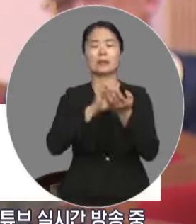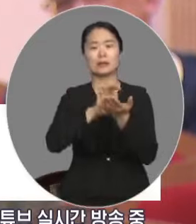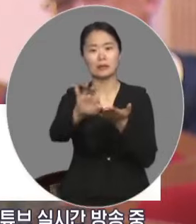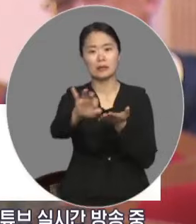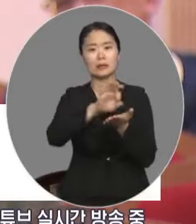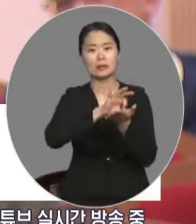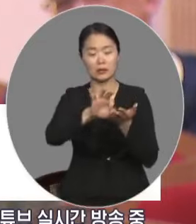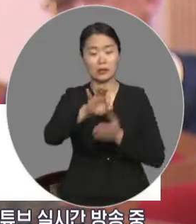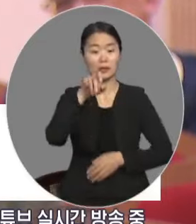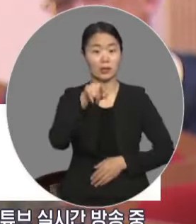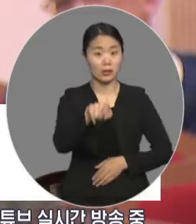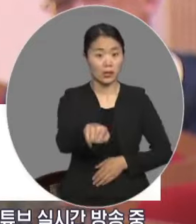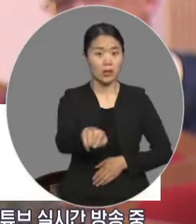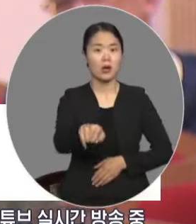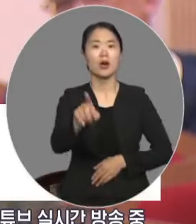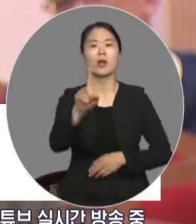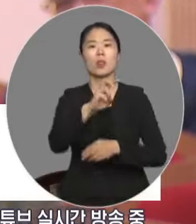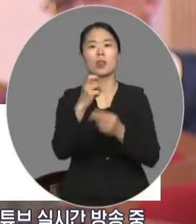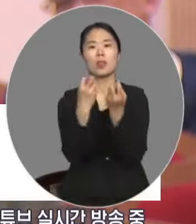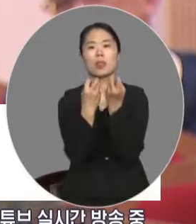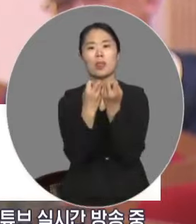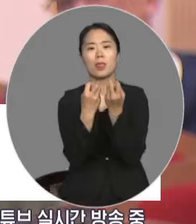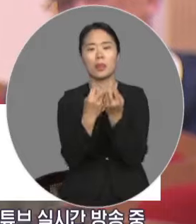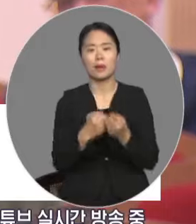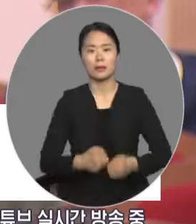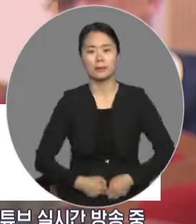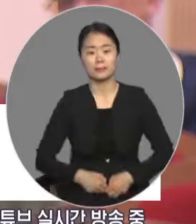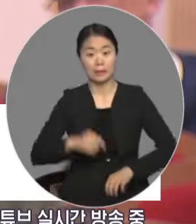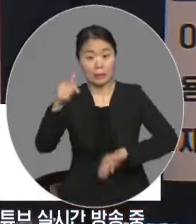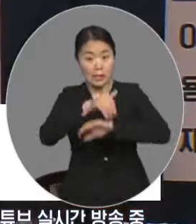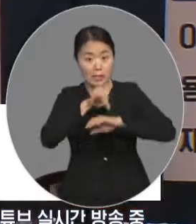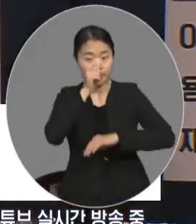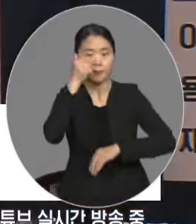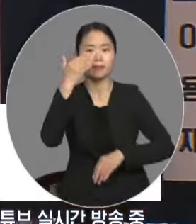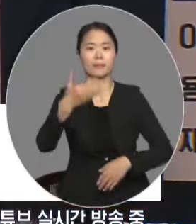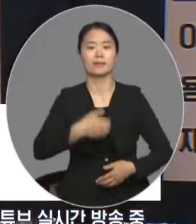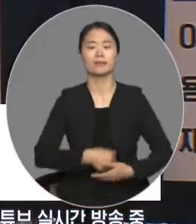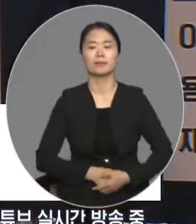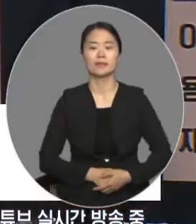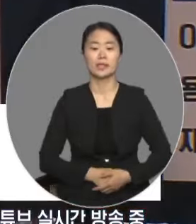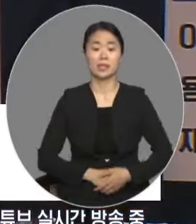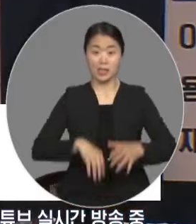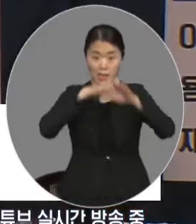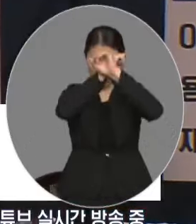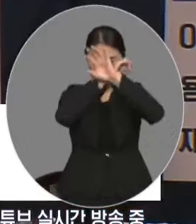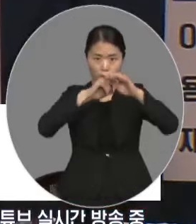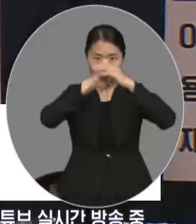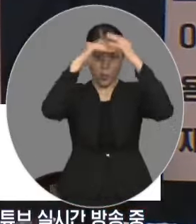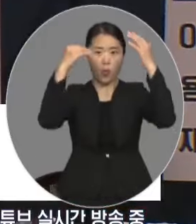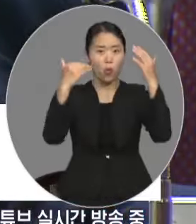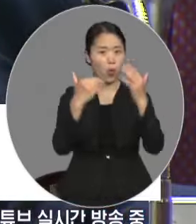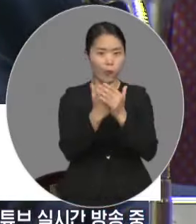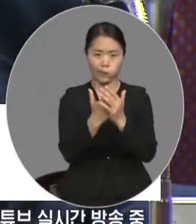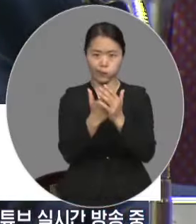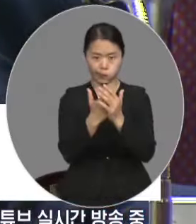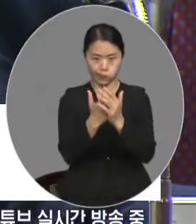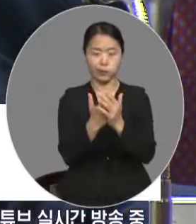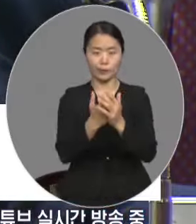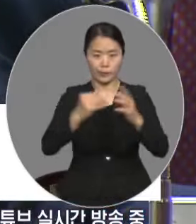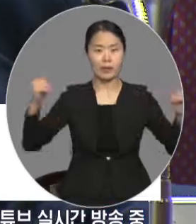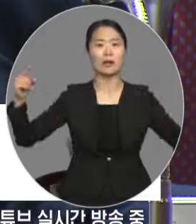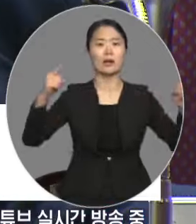그런 보험에 대해서는 계획하고 계시는지. 신호를 전부 직자로 다 줘야 됩니다. 한 방향에 직자